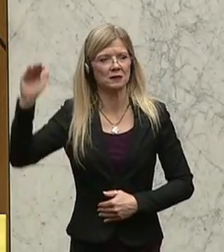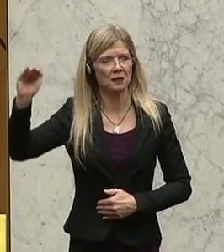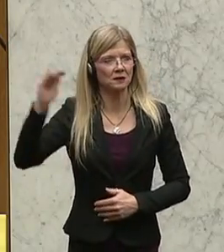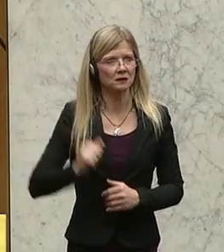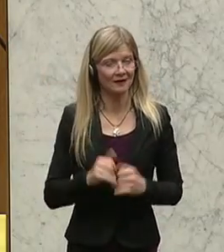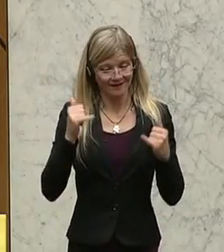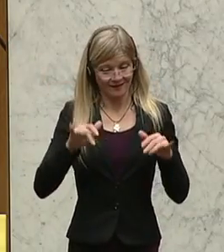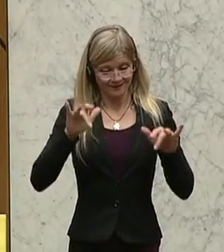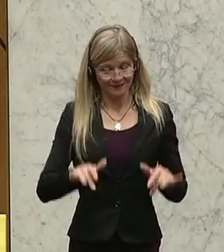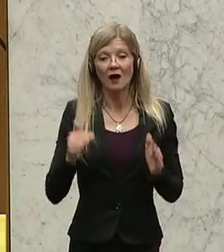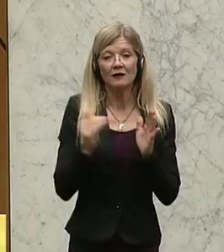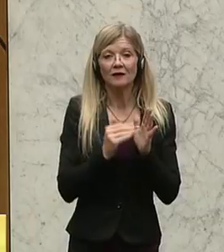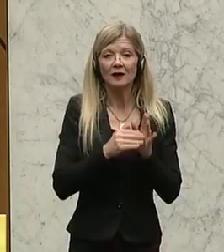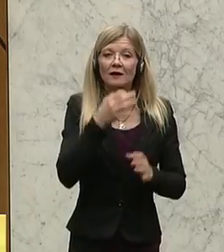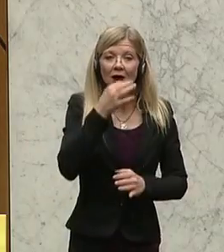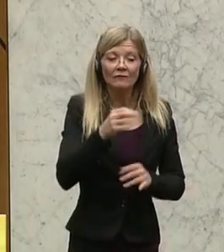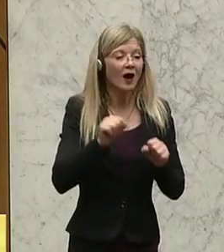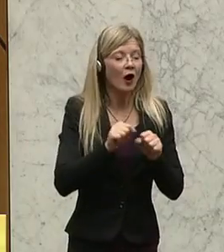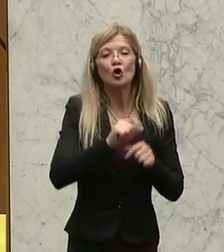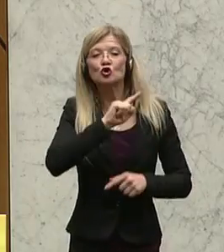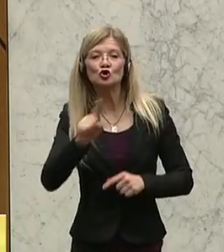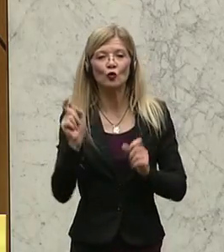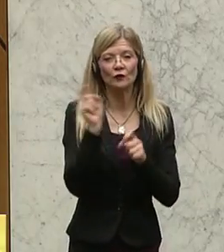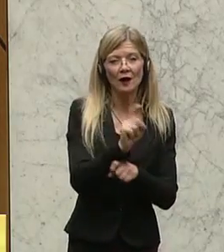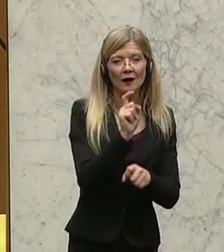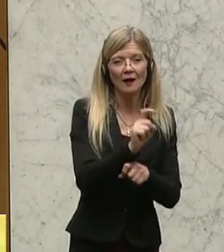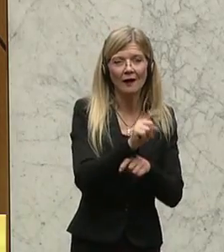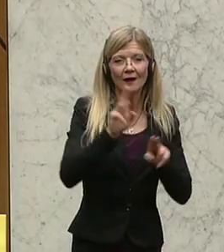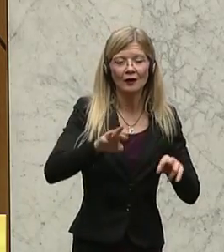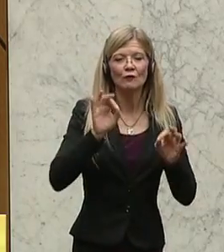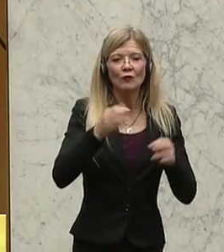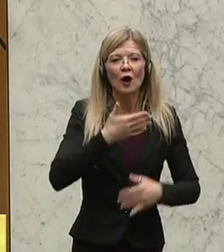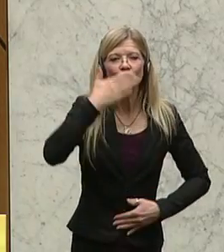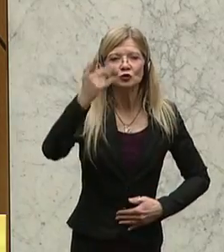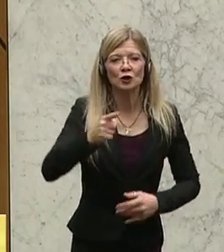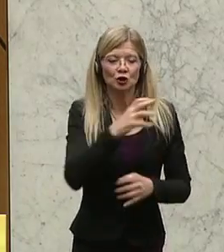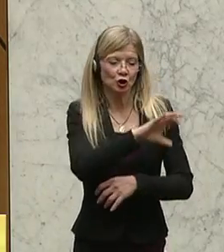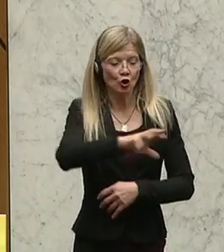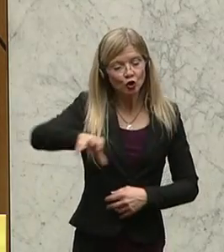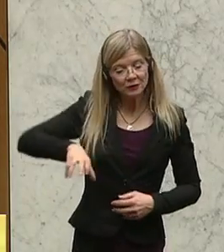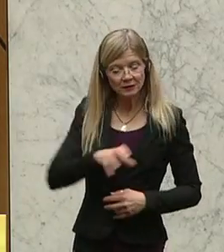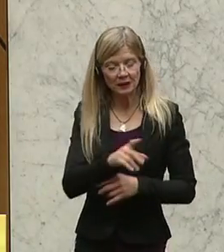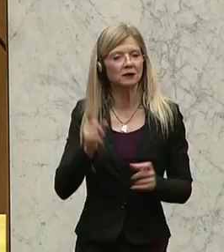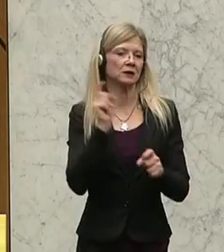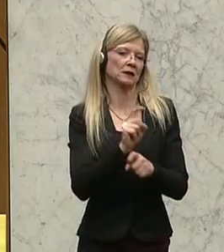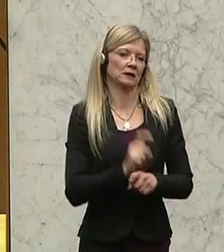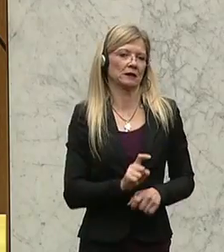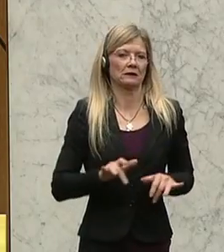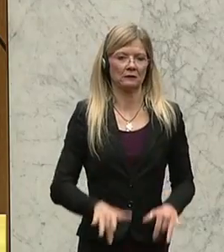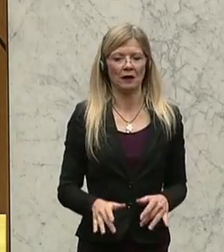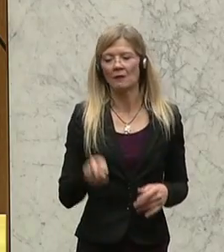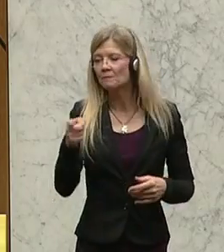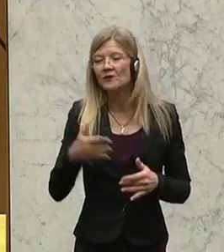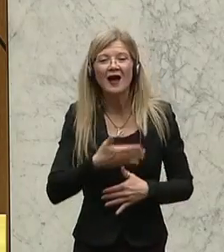Anfrage werden auch die Sonderklagerechte für ausländische Konzerne kritisiert. Dass ausländische Unternehmen